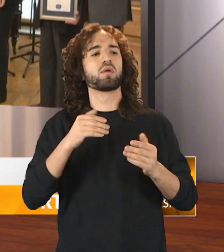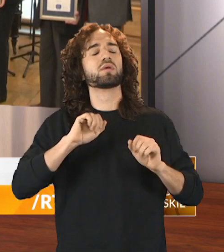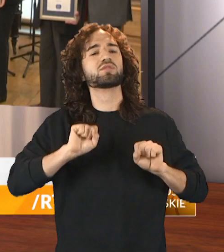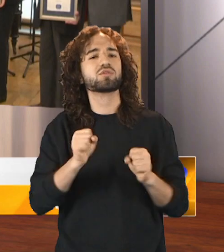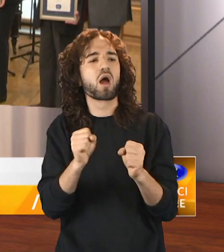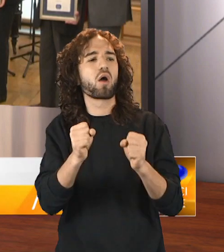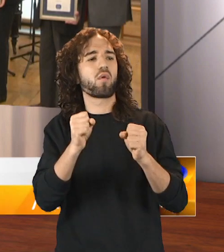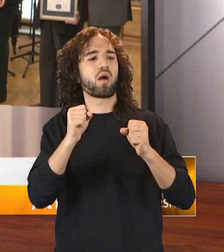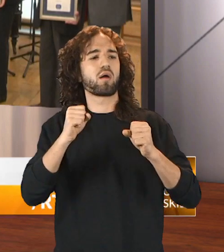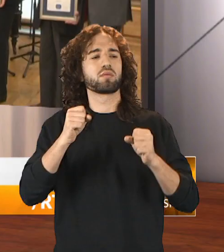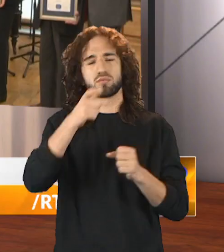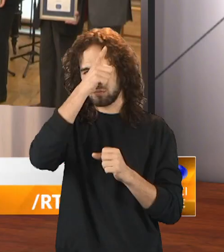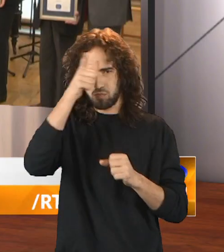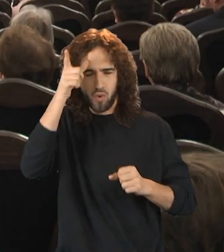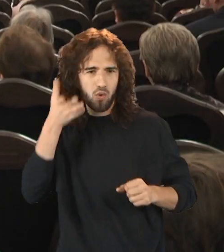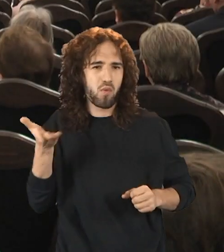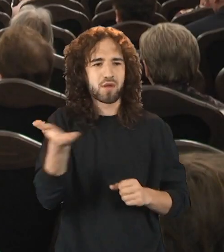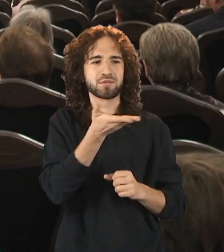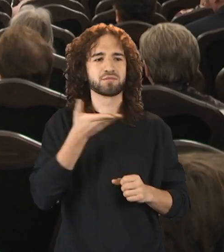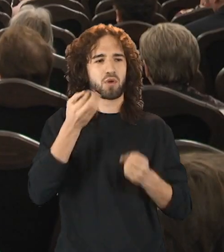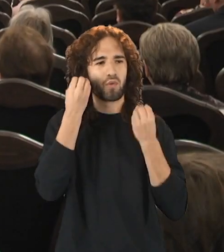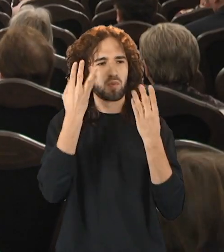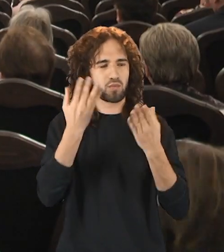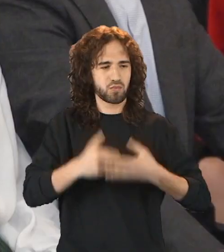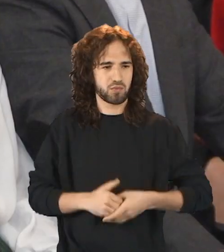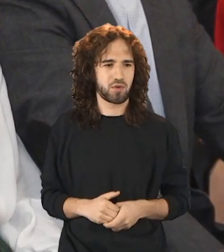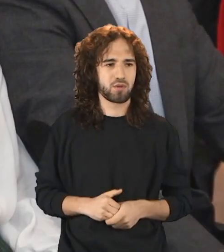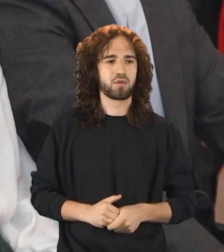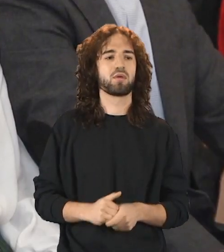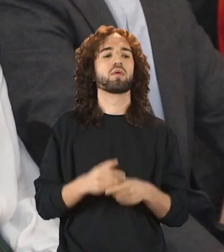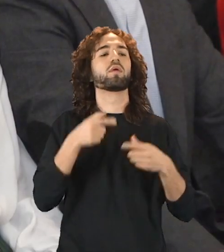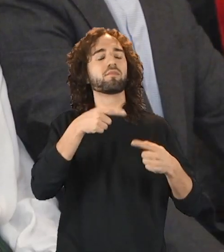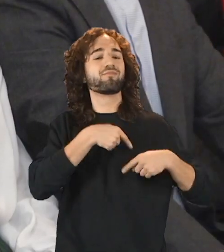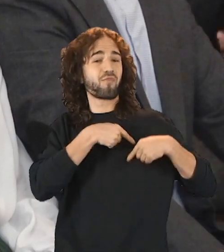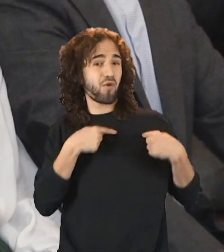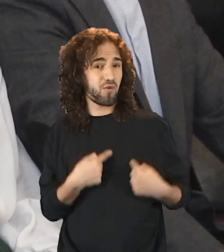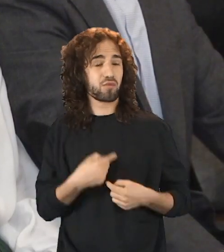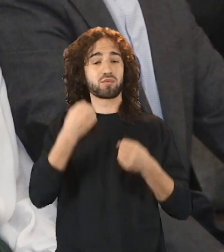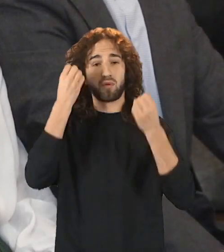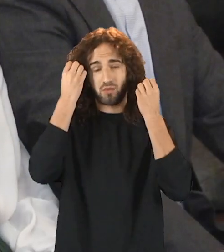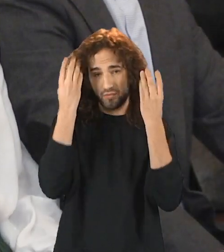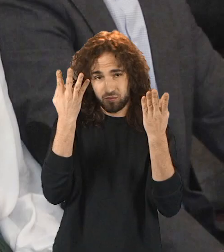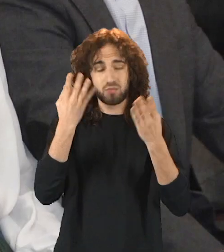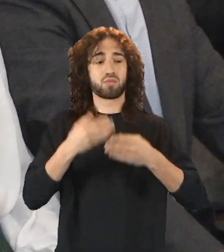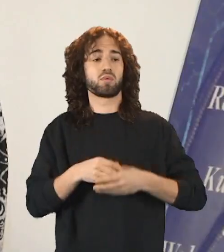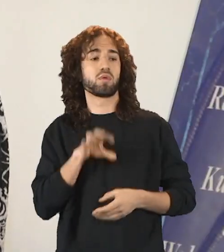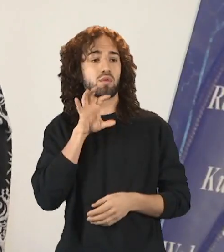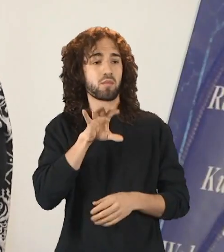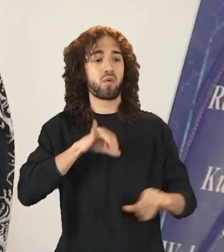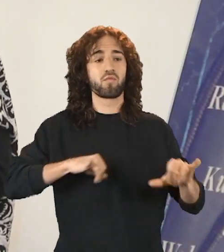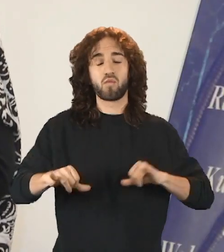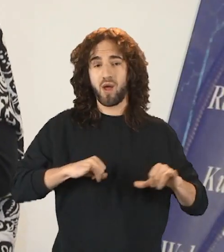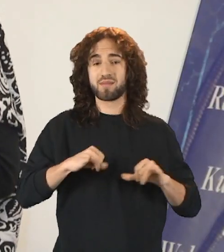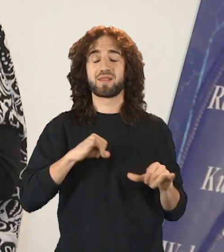dla dobra społeczności lokalnej. Uroczysta gala kultury i wolontariatu to wydarzenie, podczas którego władze miasta